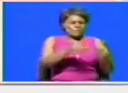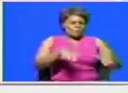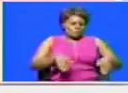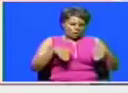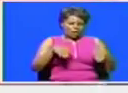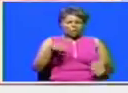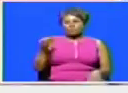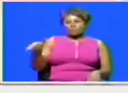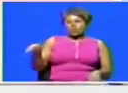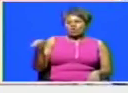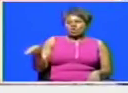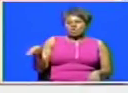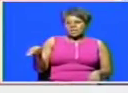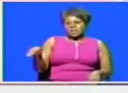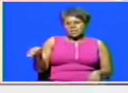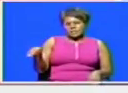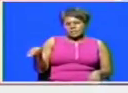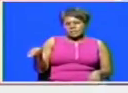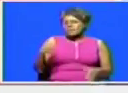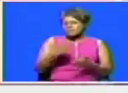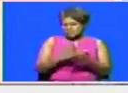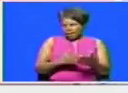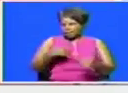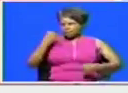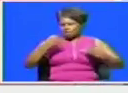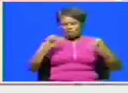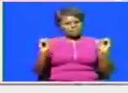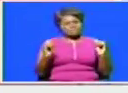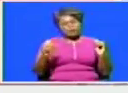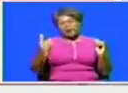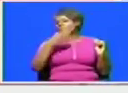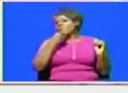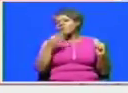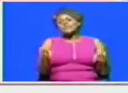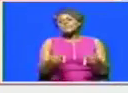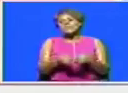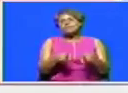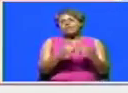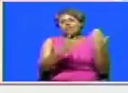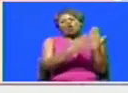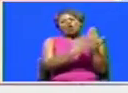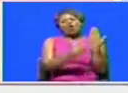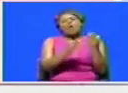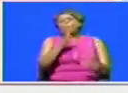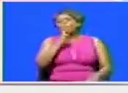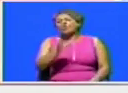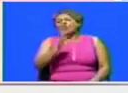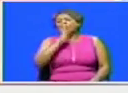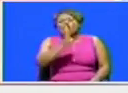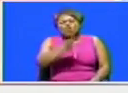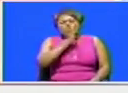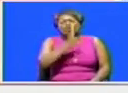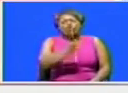asubuhi ifike ajipatie shughuli. Kwa hivyo wengine si kupenda kwao. Na wanaume wengine pia wamekopa madeni mpaka mwanamke amemweka juu